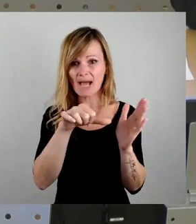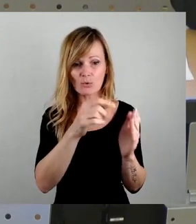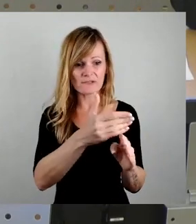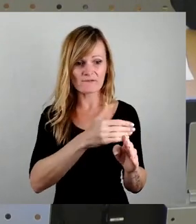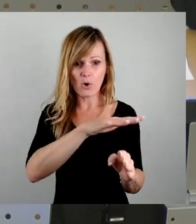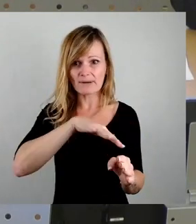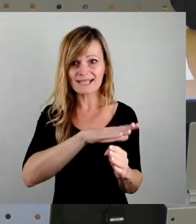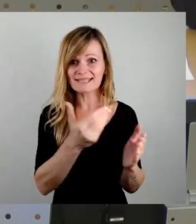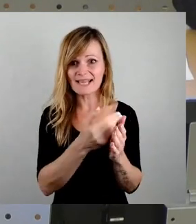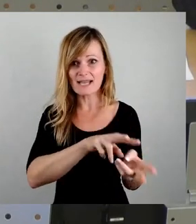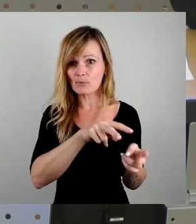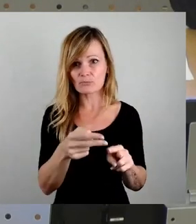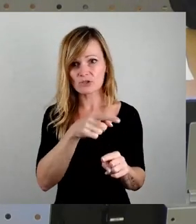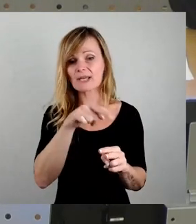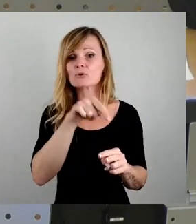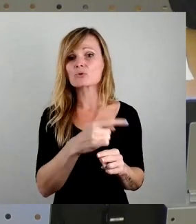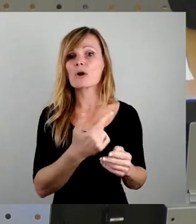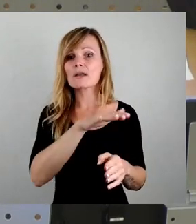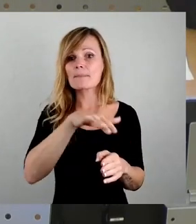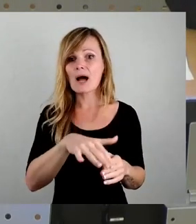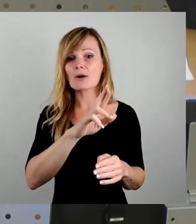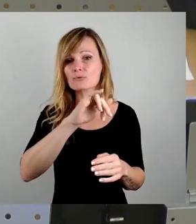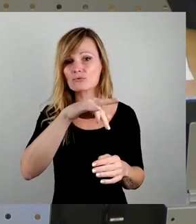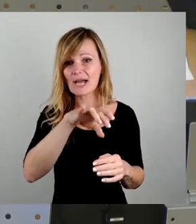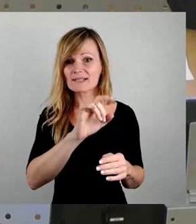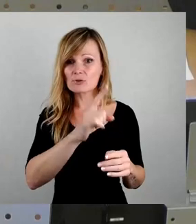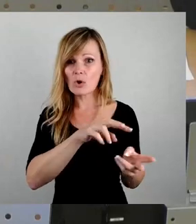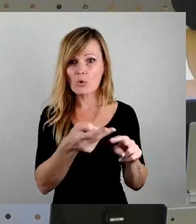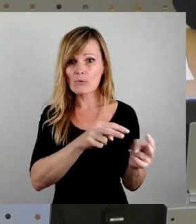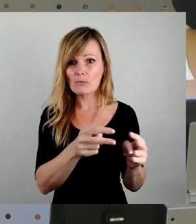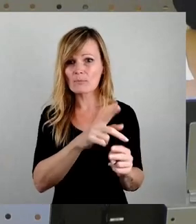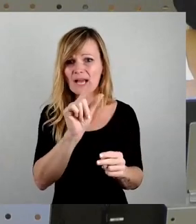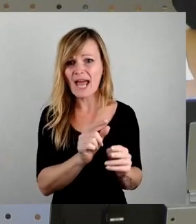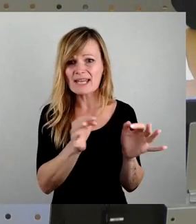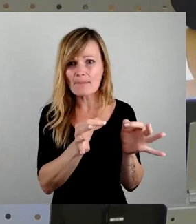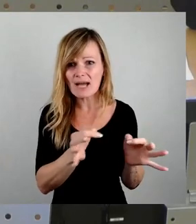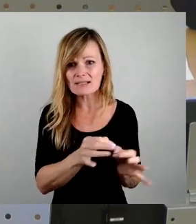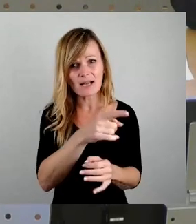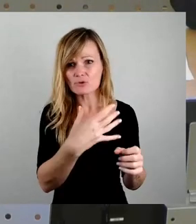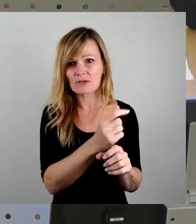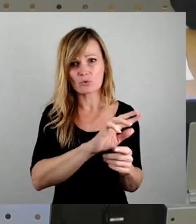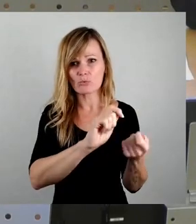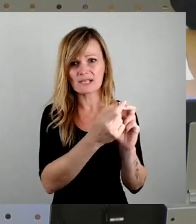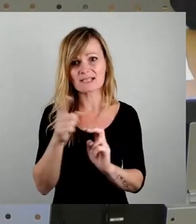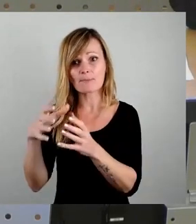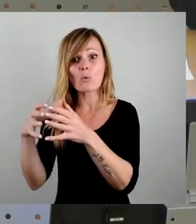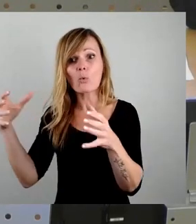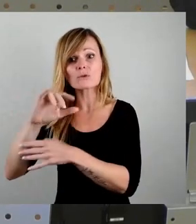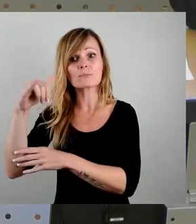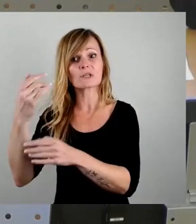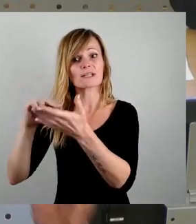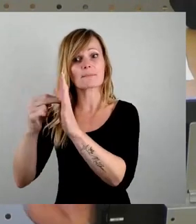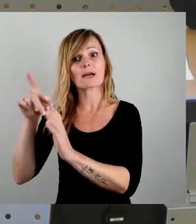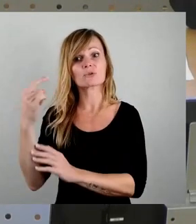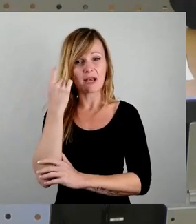um. Dort sollte ein Park- und Reitparkplatz hin. Kleine Maßnahmen, die werden nicht umgesetzt. Aber wir planen so große Projekte. Und dann wundern wir uns und dann sagen